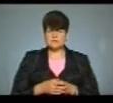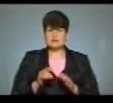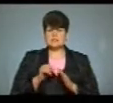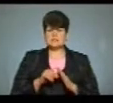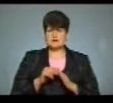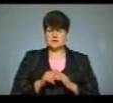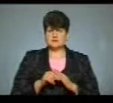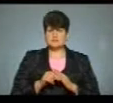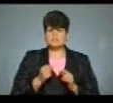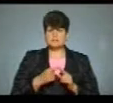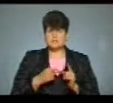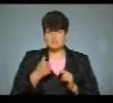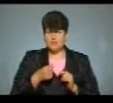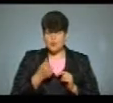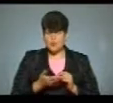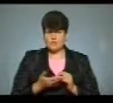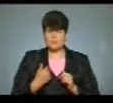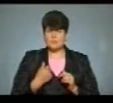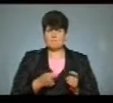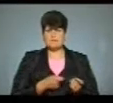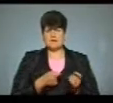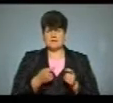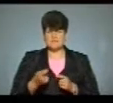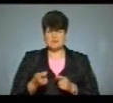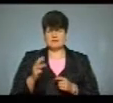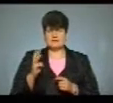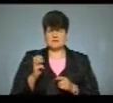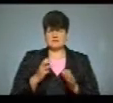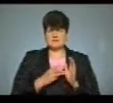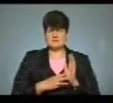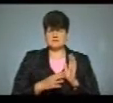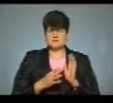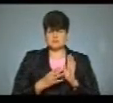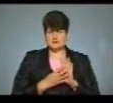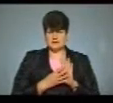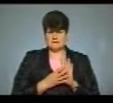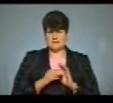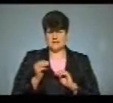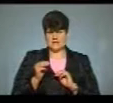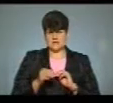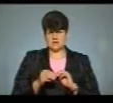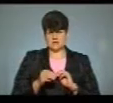за півроку ми перевезли 389 тисяч.